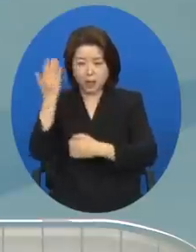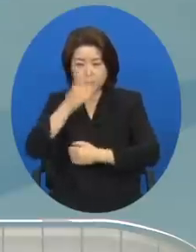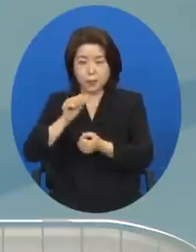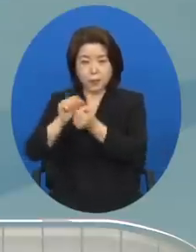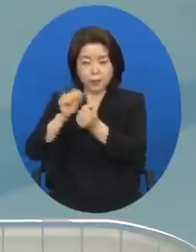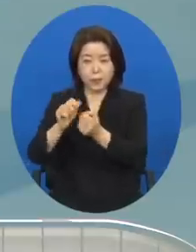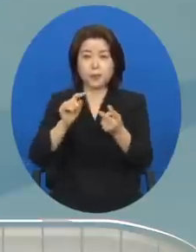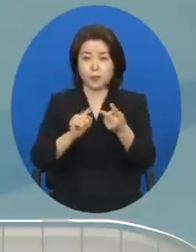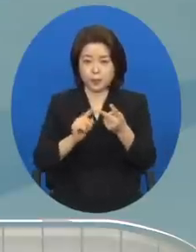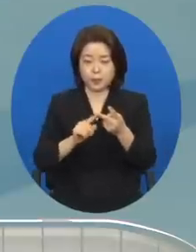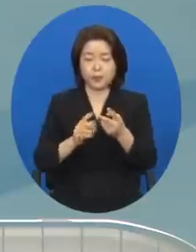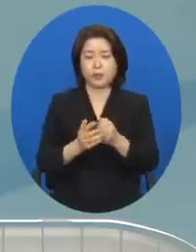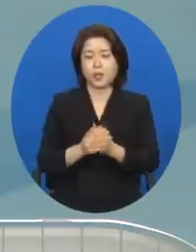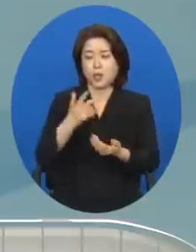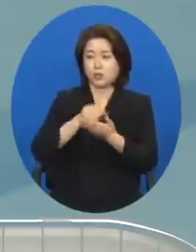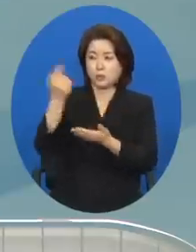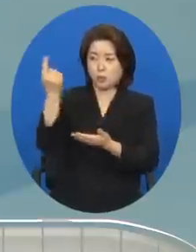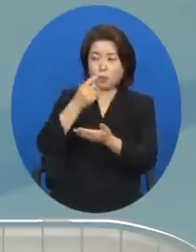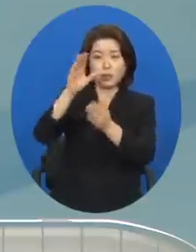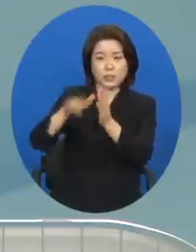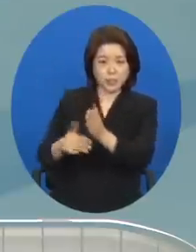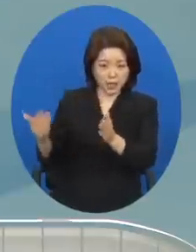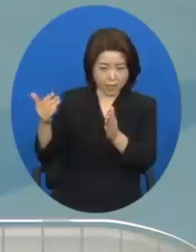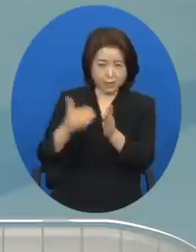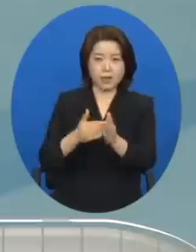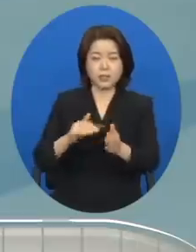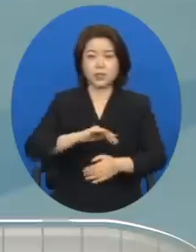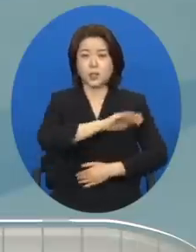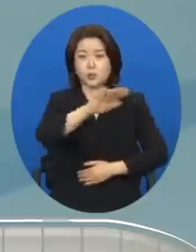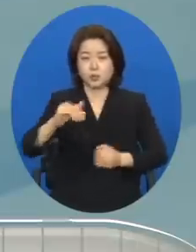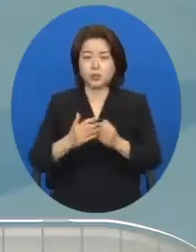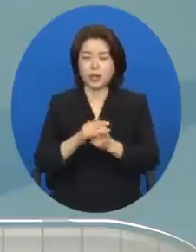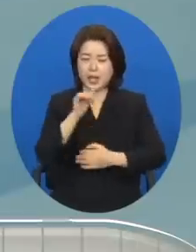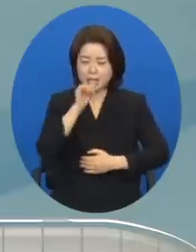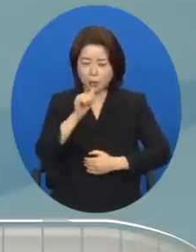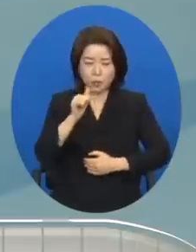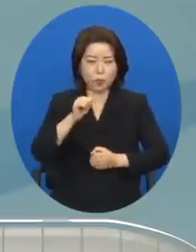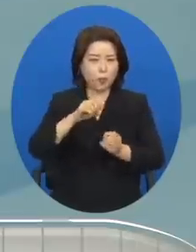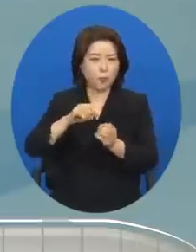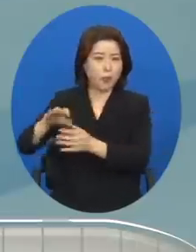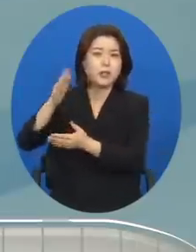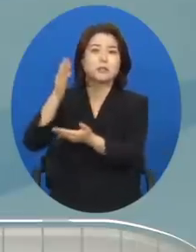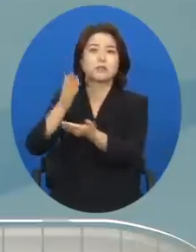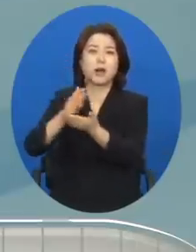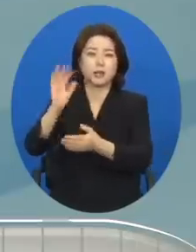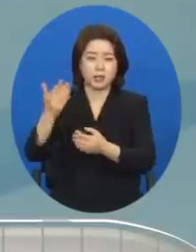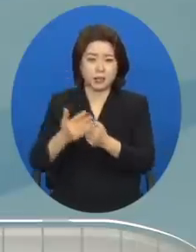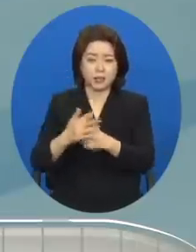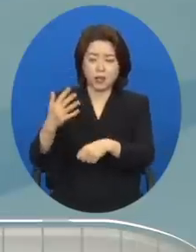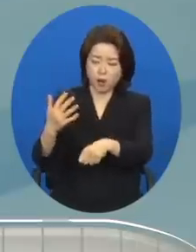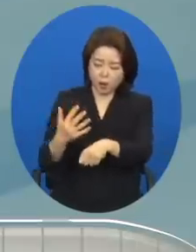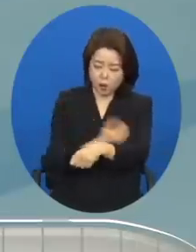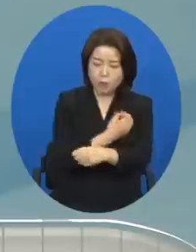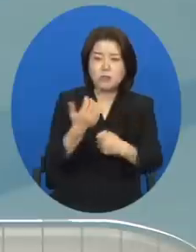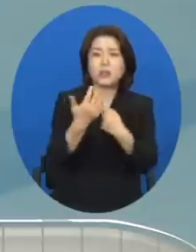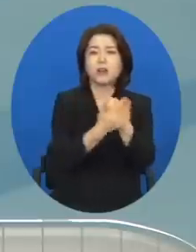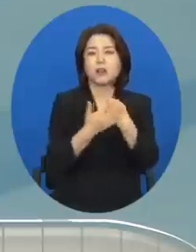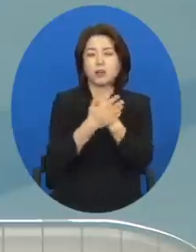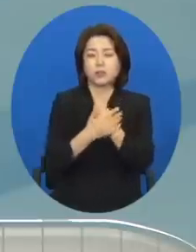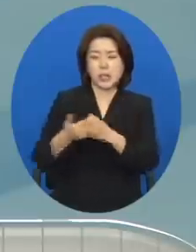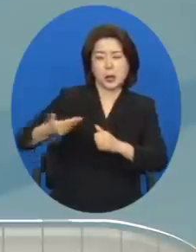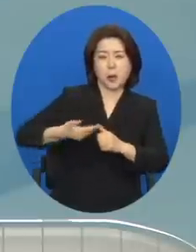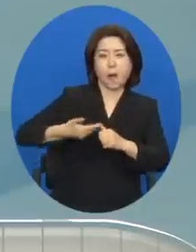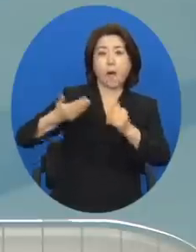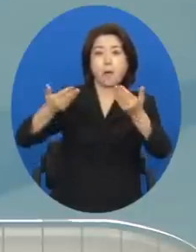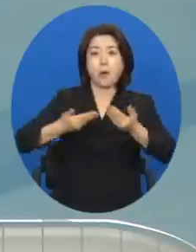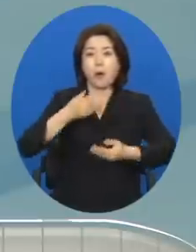때까지 우리 성도들이 결코 놓치지 않아야 될, 그리고 엄청난 은혜를 공급받을 수